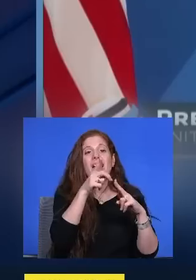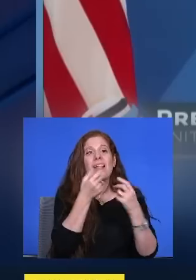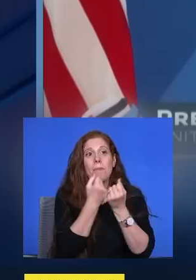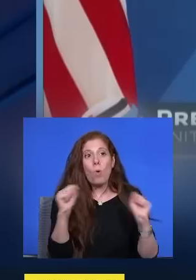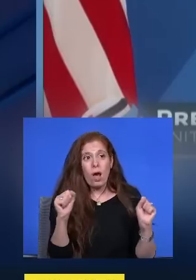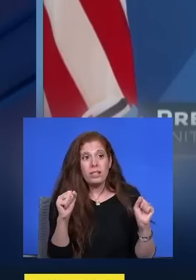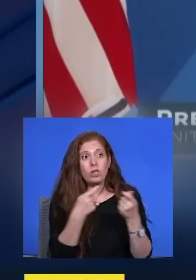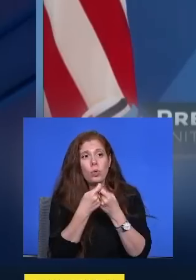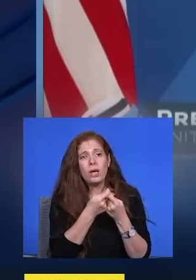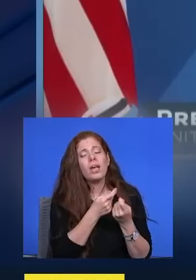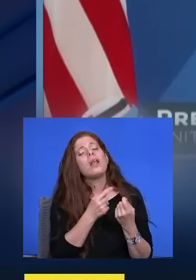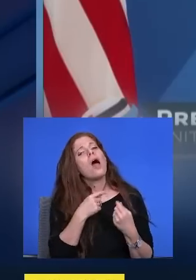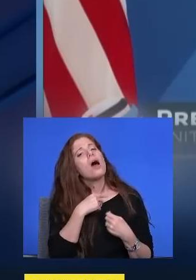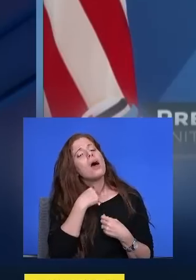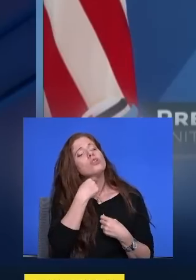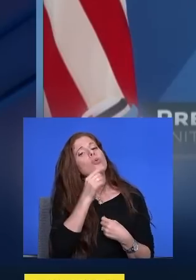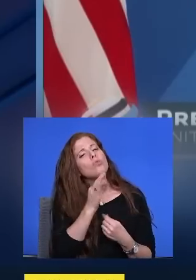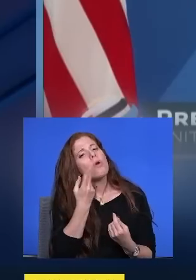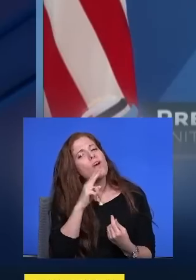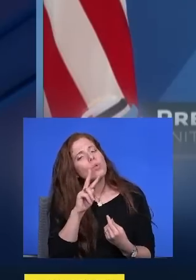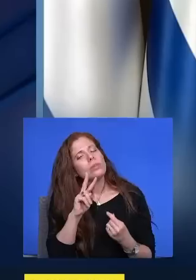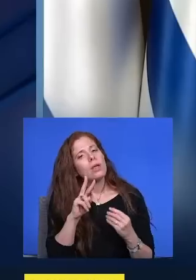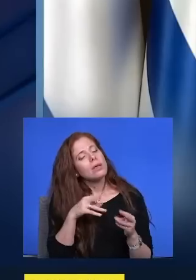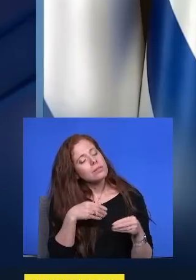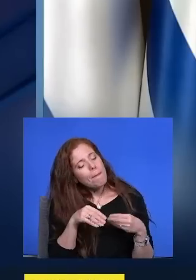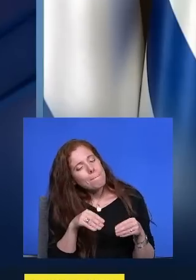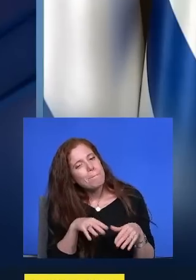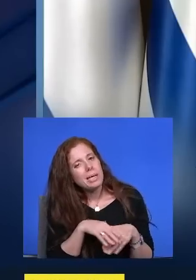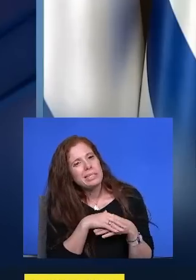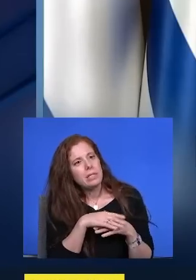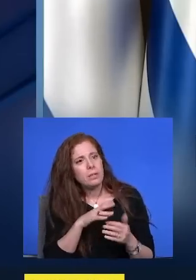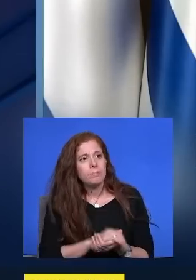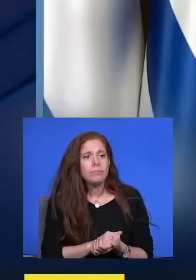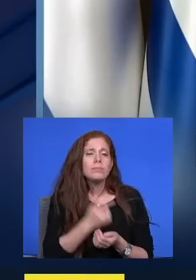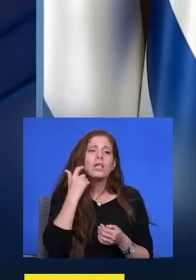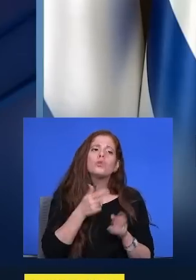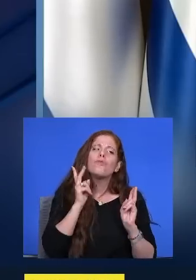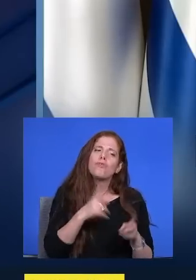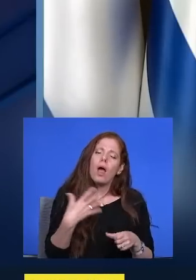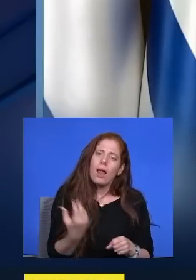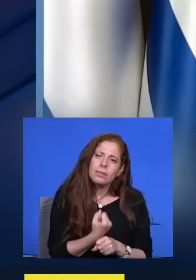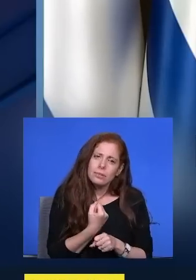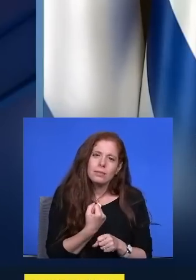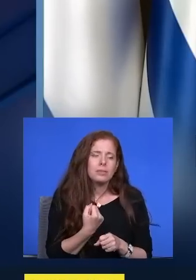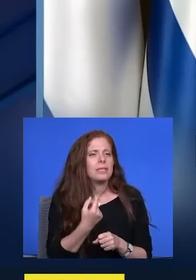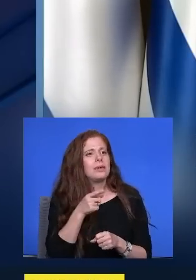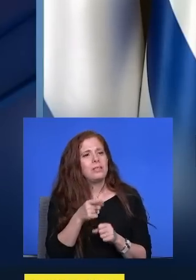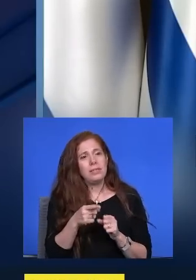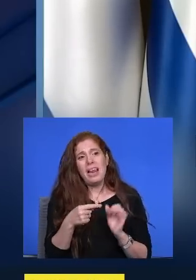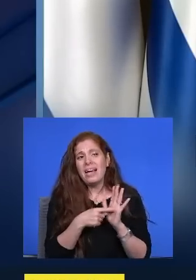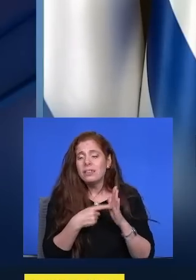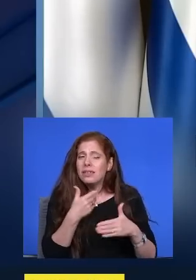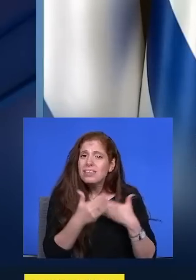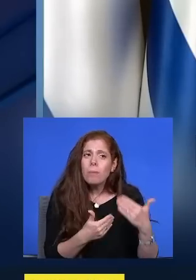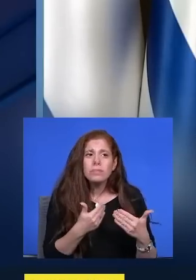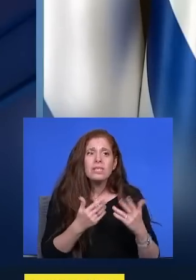של נתניהו כבר היה הרבה יותר פייסני. I think that balance can be achieved. And that's why I've promoted